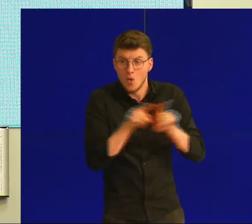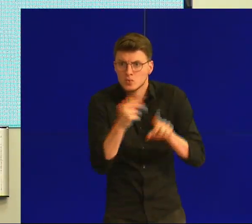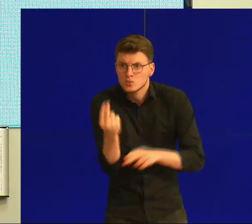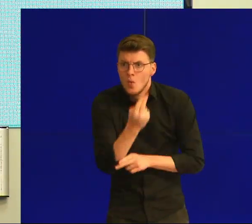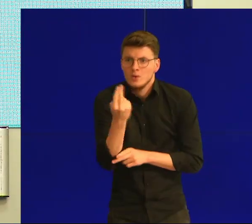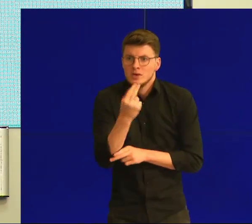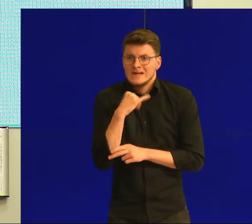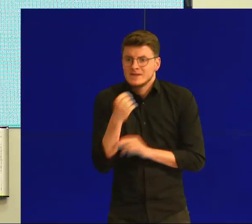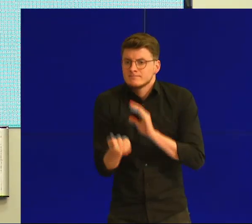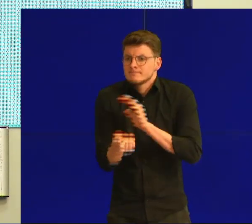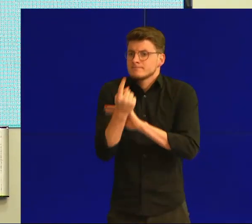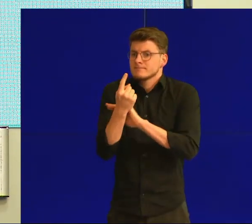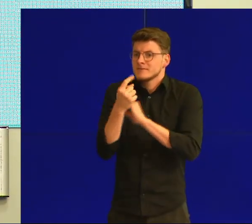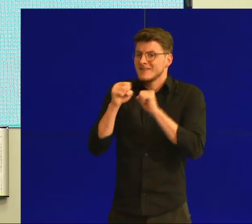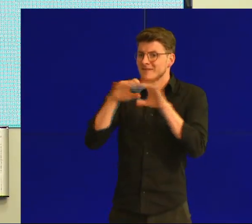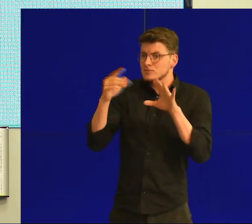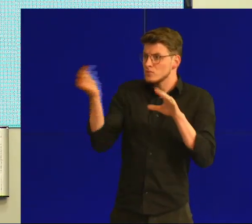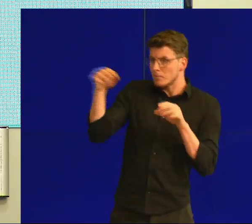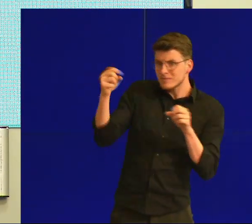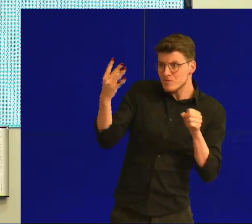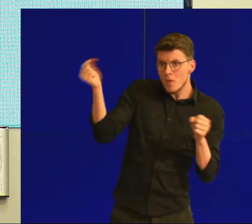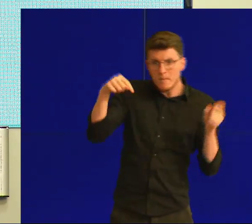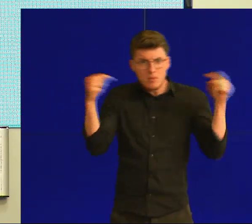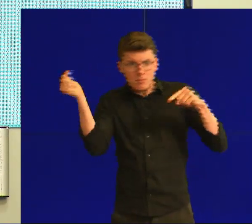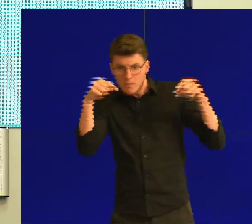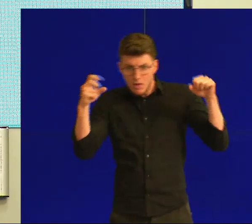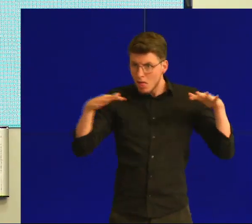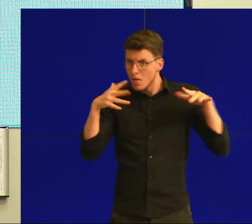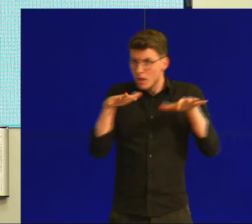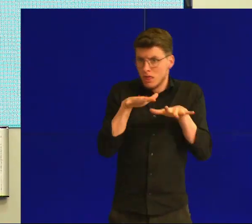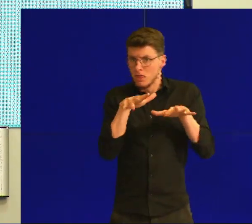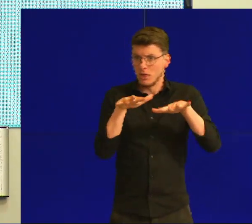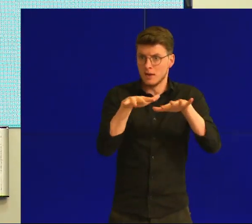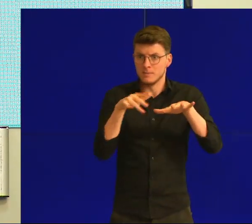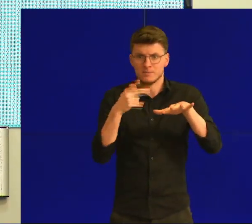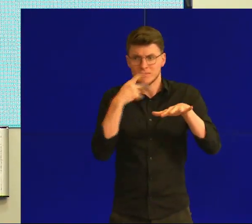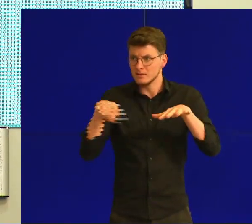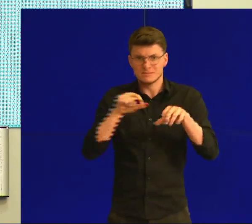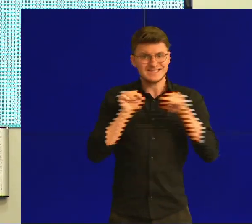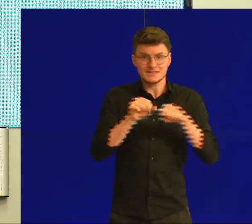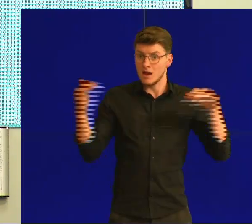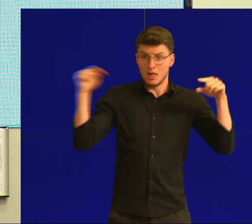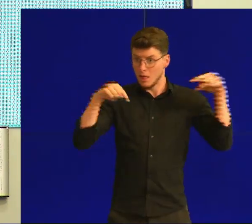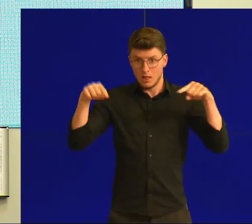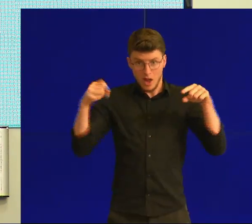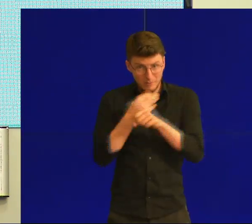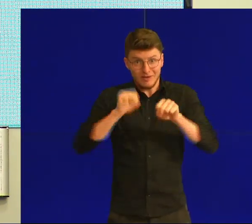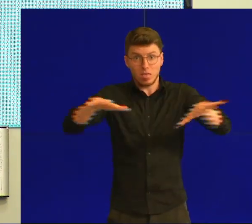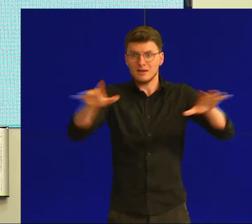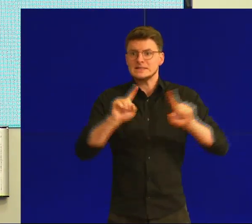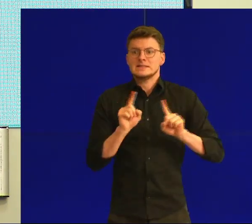6-2 à brac il faut la carte qu'une logistique ont dit non même si evra ou locales